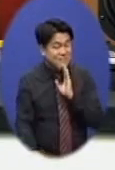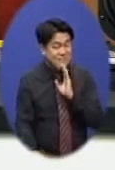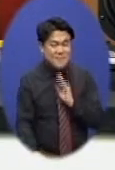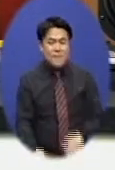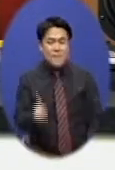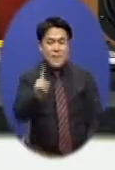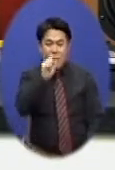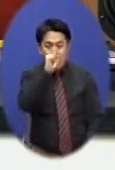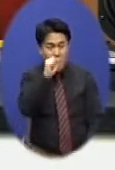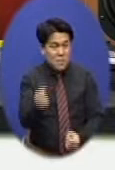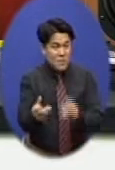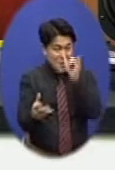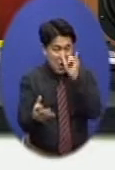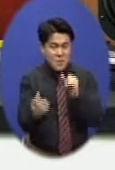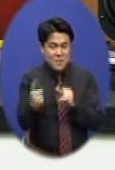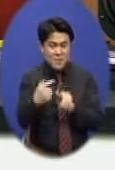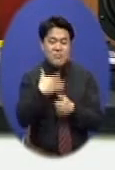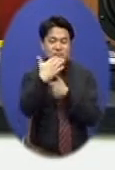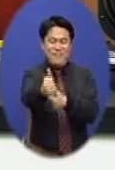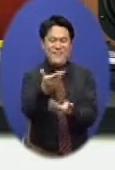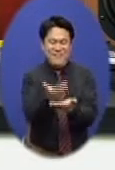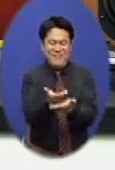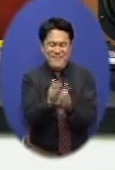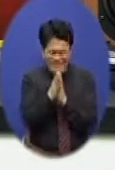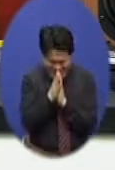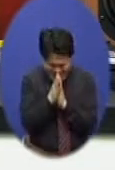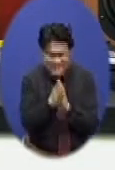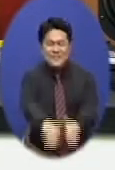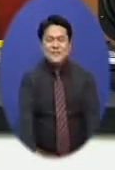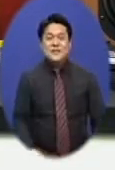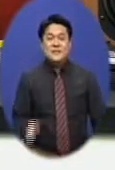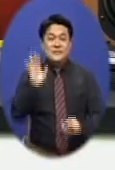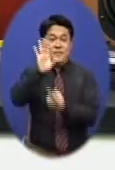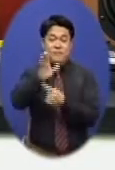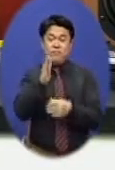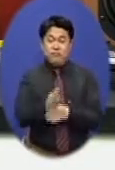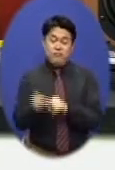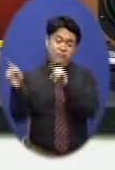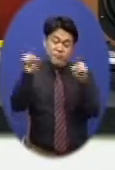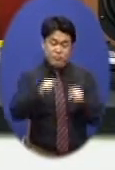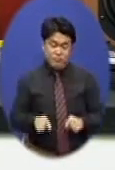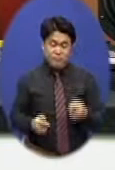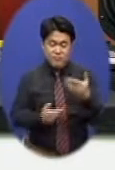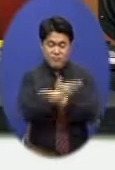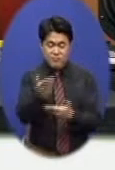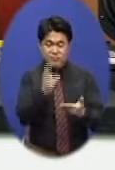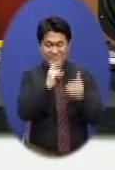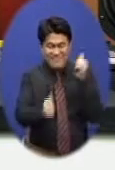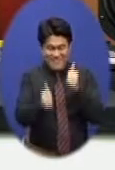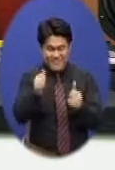일 있으면, 네. 저도 이렇게 많이 불러주시길 바랍니다. 그래요. 네. 자, 생방송으로 함께 이어지고 있습니다. 전국 나눔